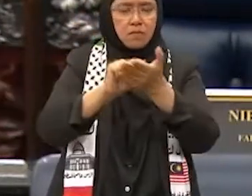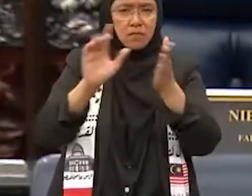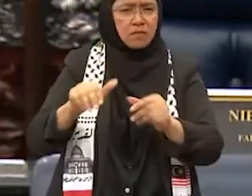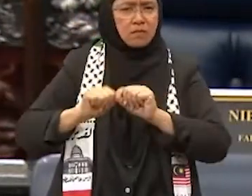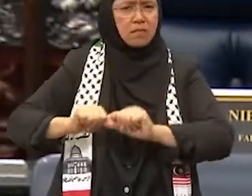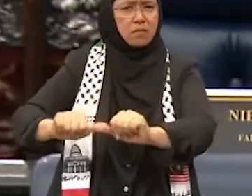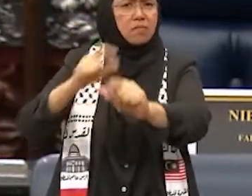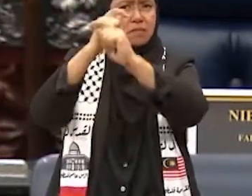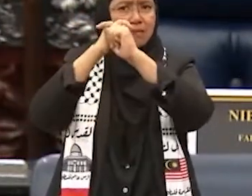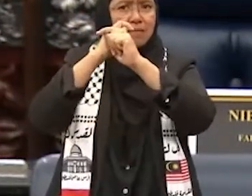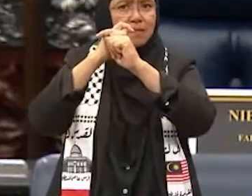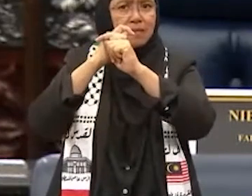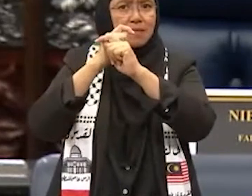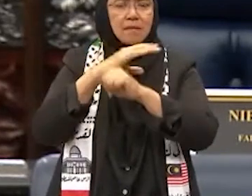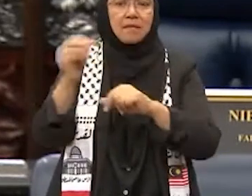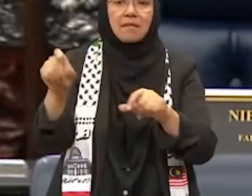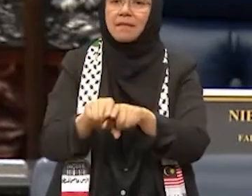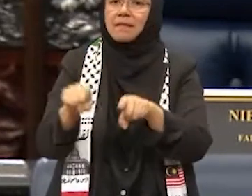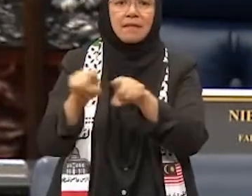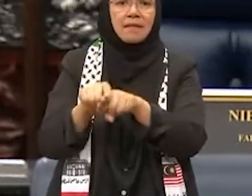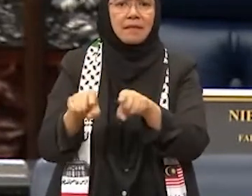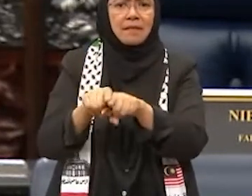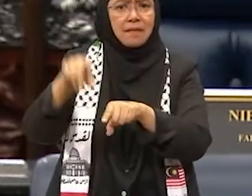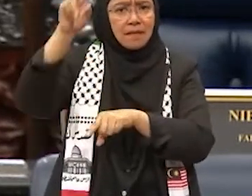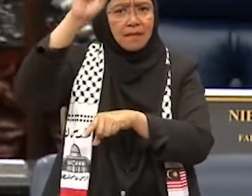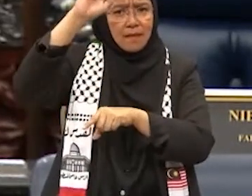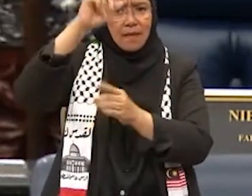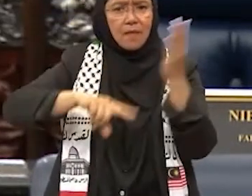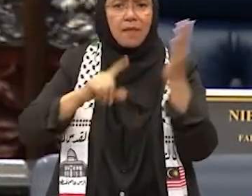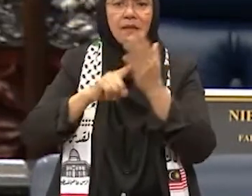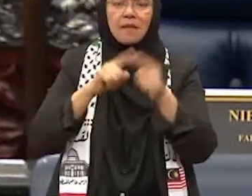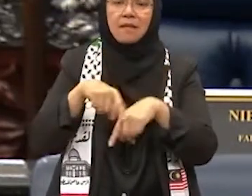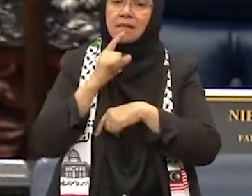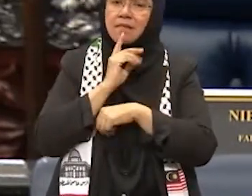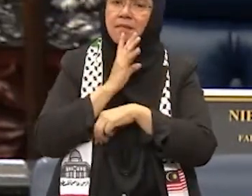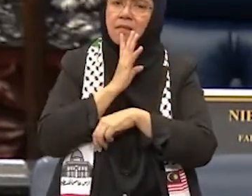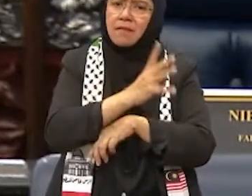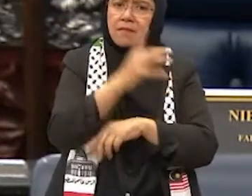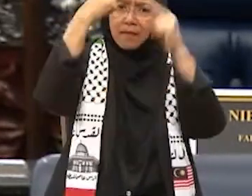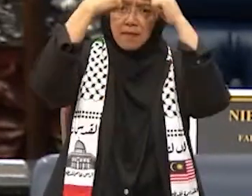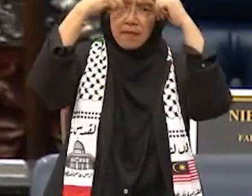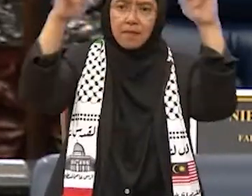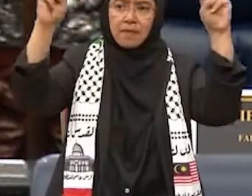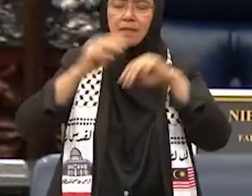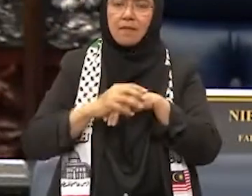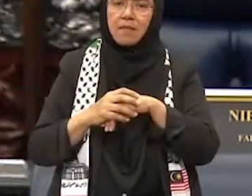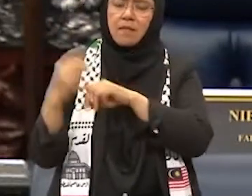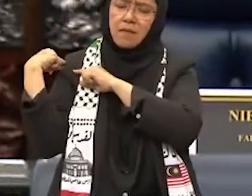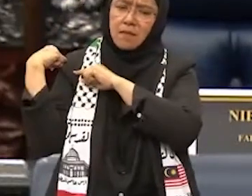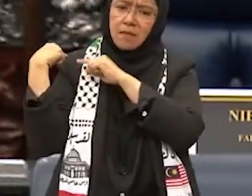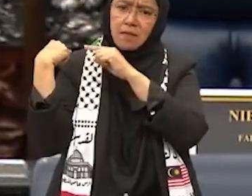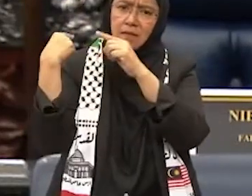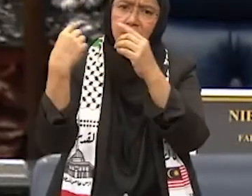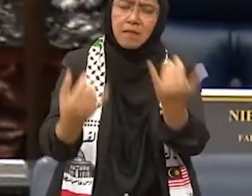kekal sepertima yang dilaunkan oleh yang amat berhormat Perdana Menteri Selain itu sepanjang tempoh pemerintahan kerajaan perpaduan